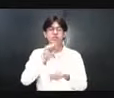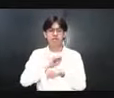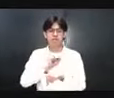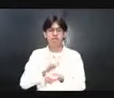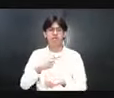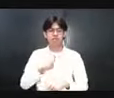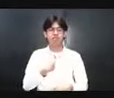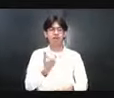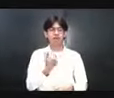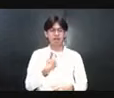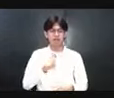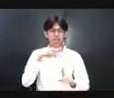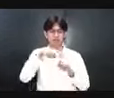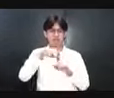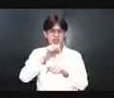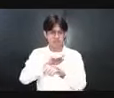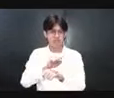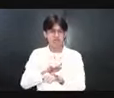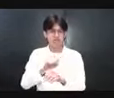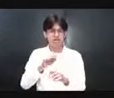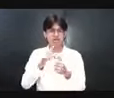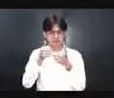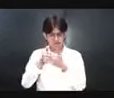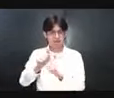sana, yung masusunod.